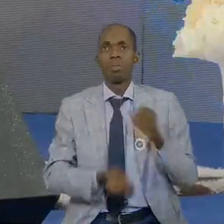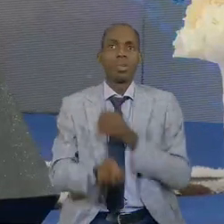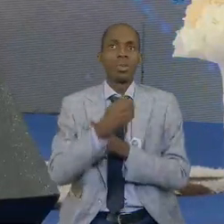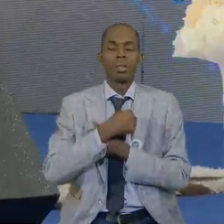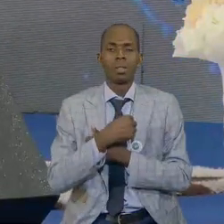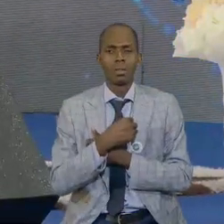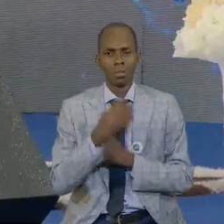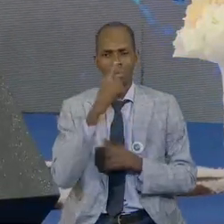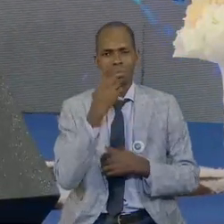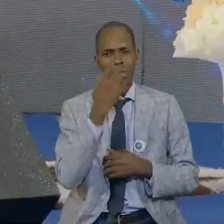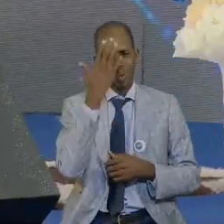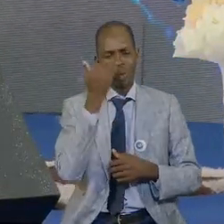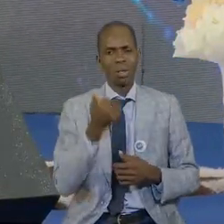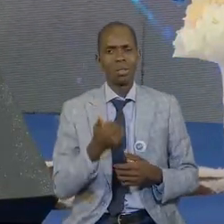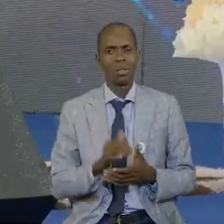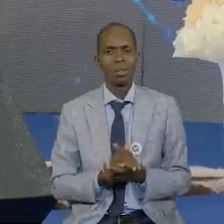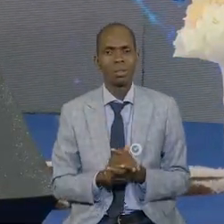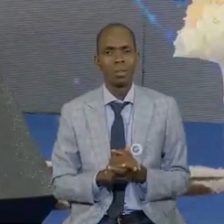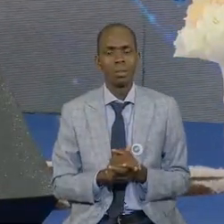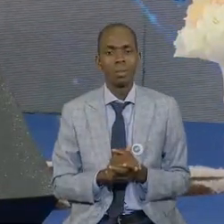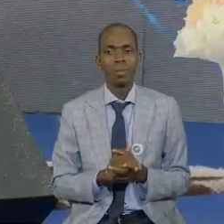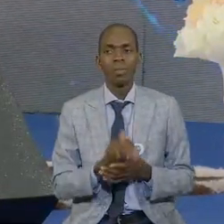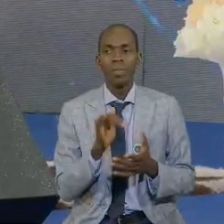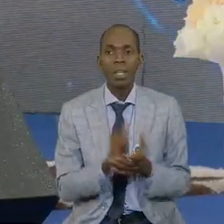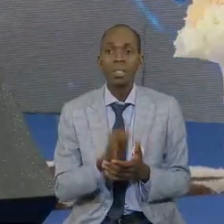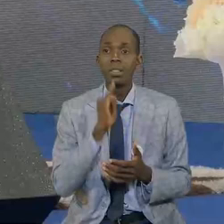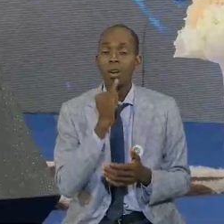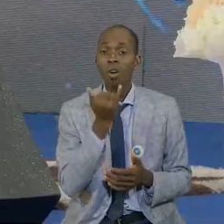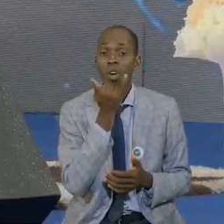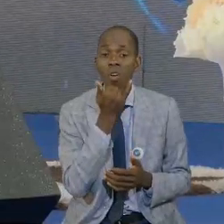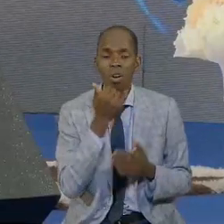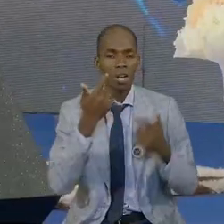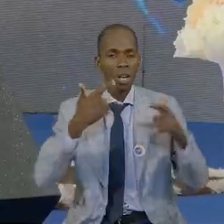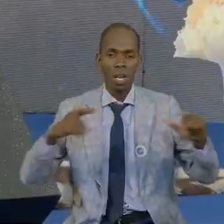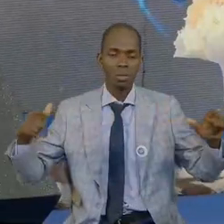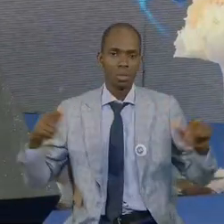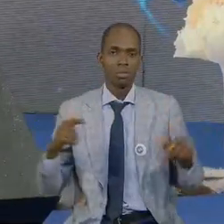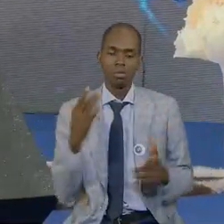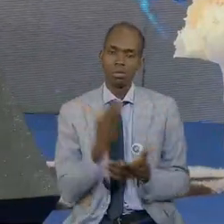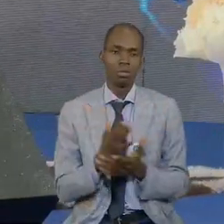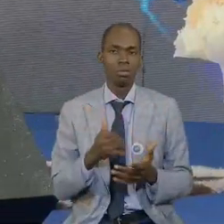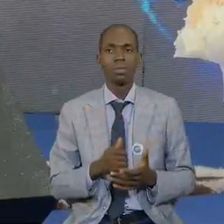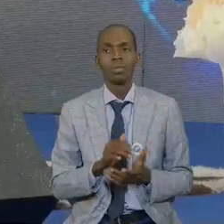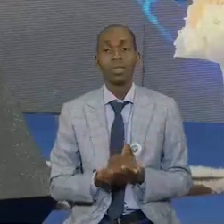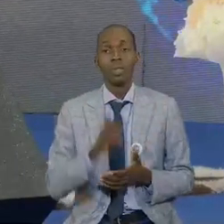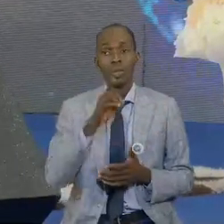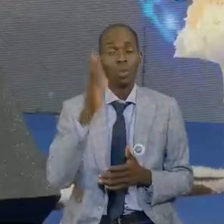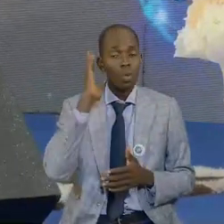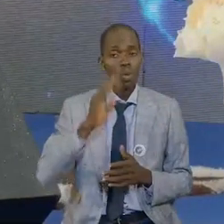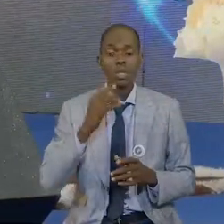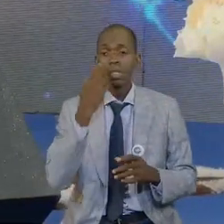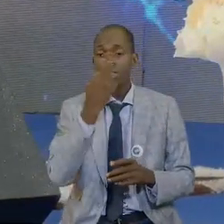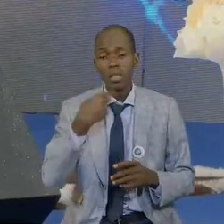terminé, je suis terminé, je suis achevé, ils vont me terminer? Language. Ça c'est un mauvais langage. You'll speak with new